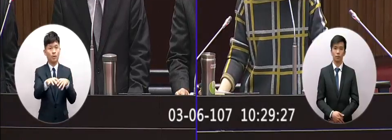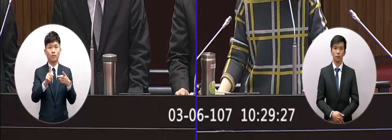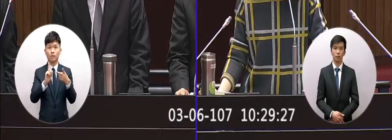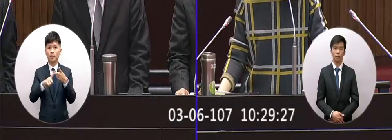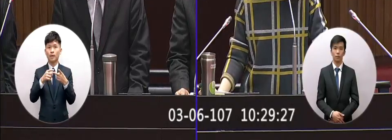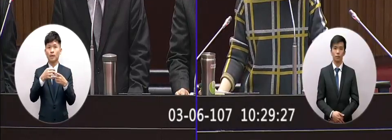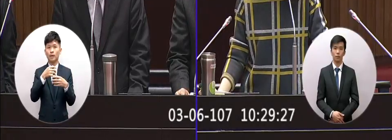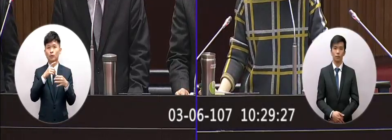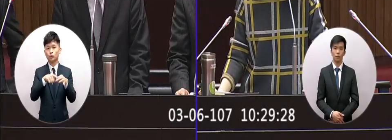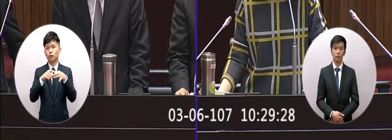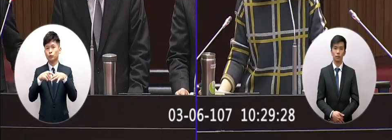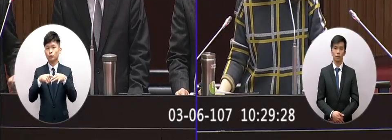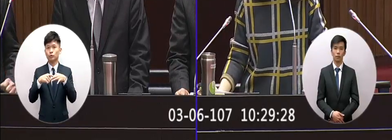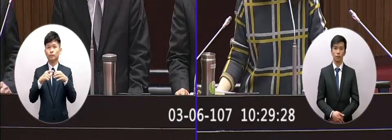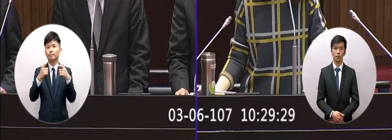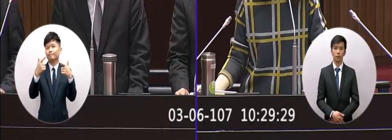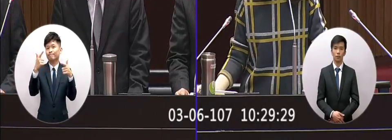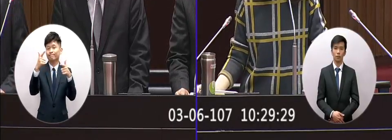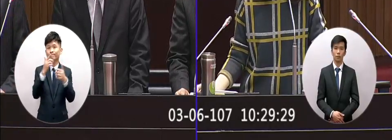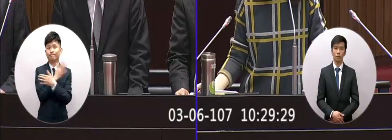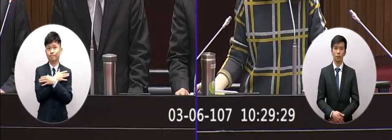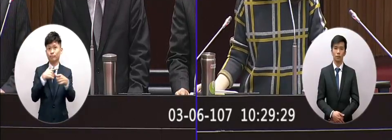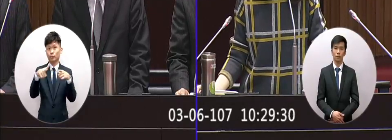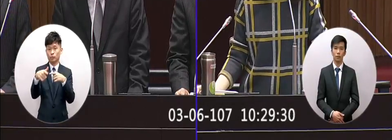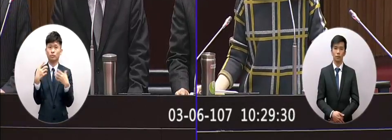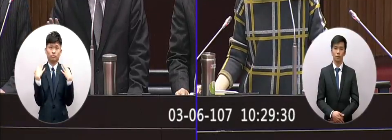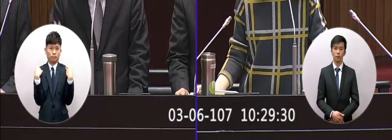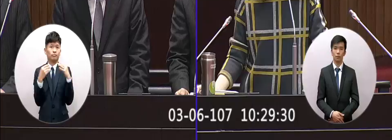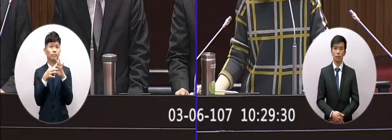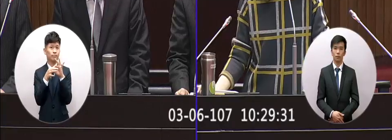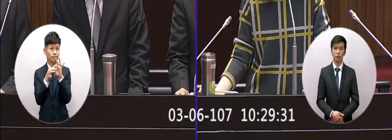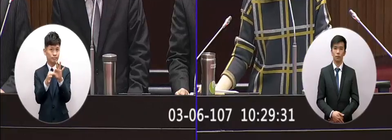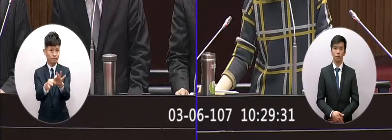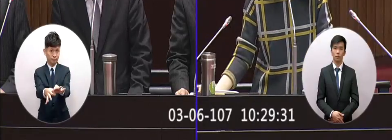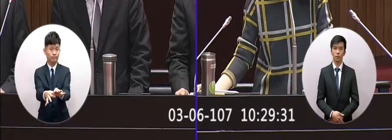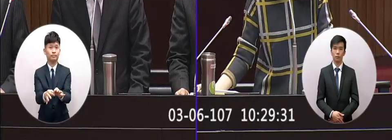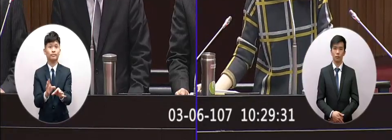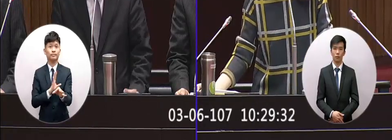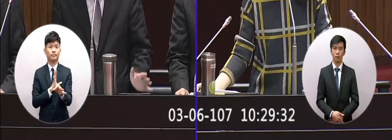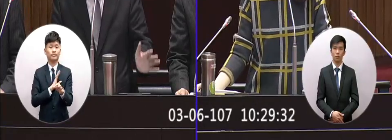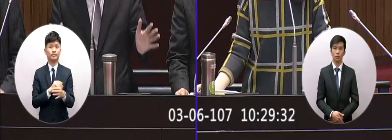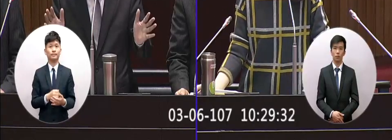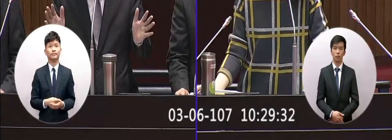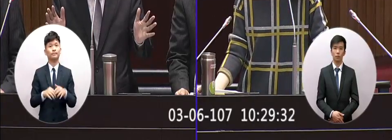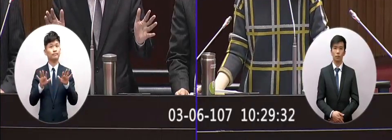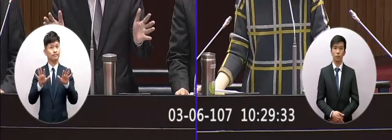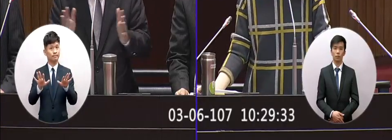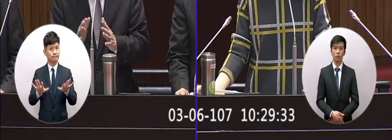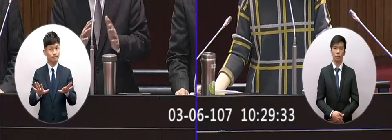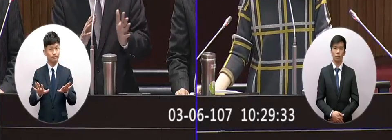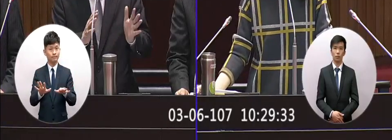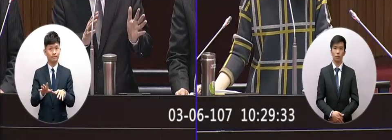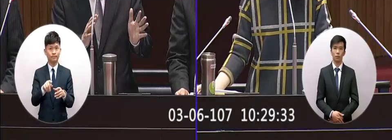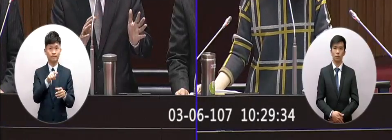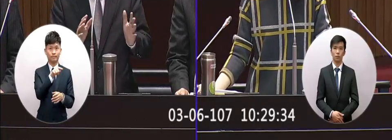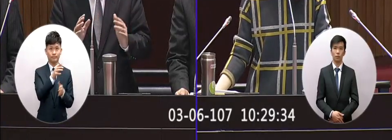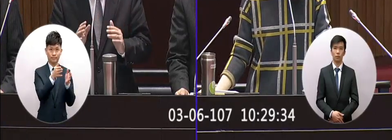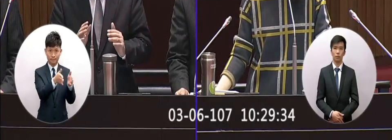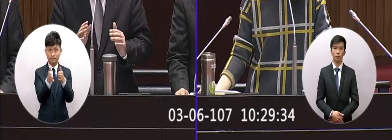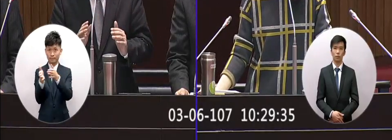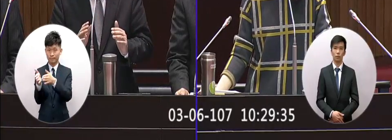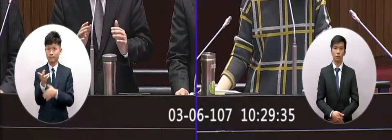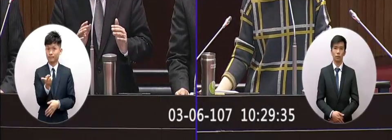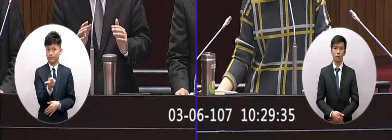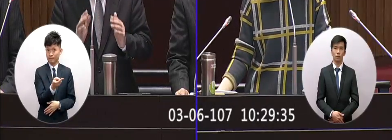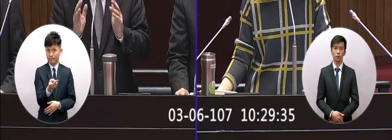儿园这个原先就已经在推动的政策，这很好，这个会持续进行。 那现在就是说在这两个我